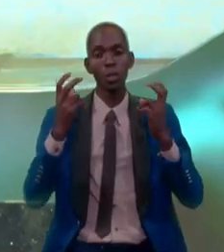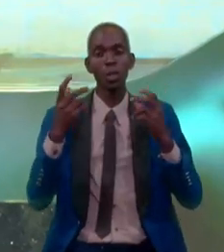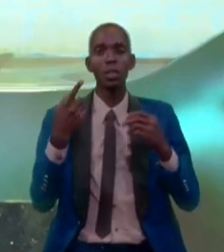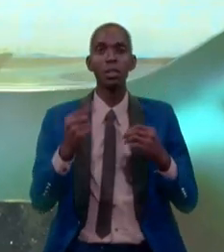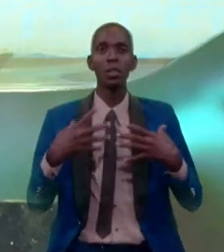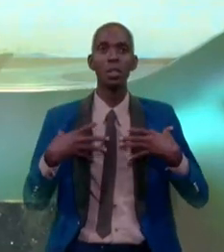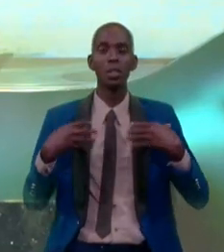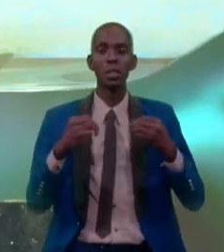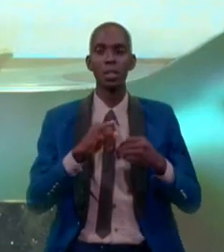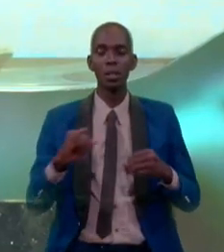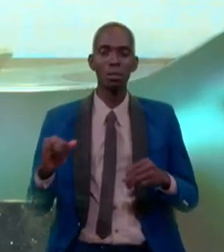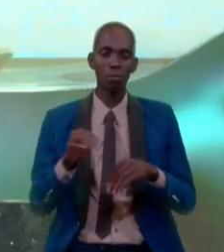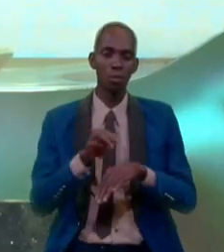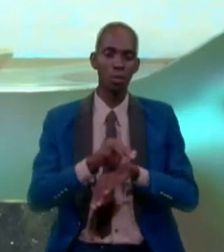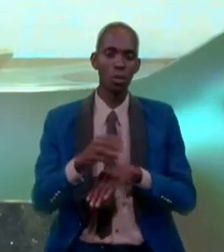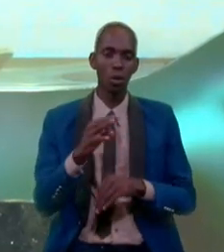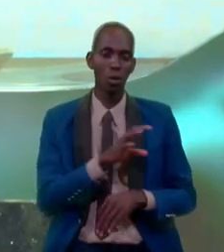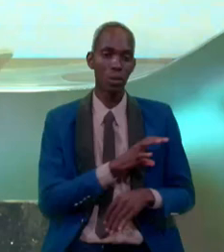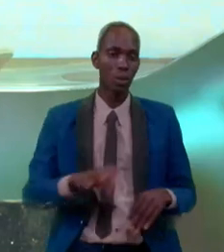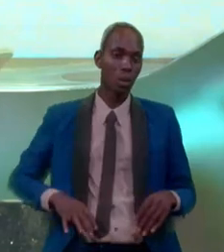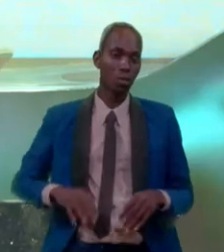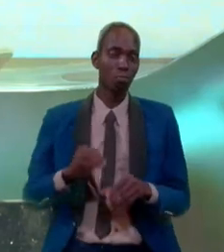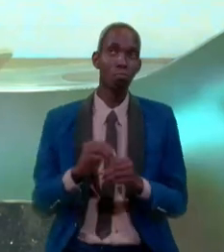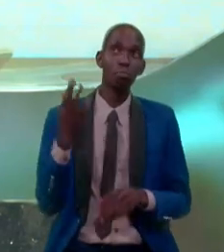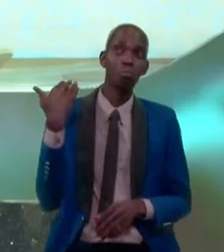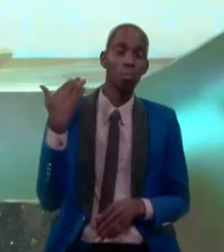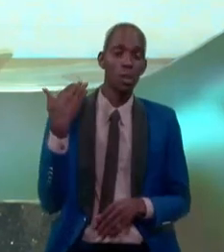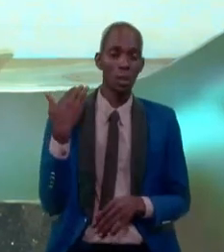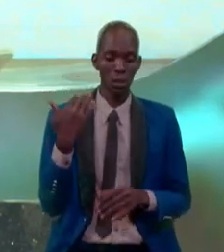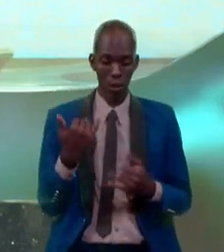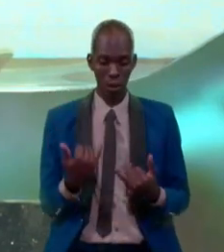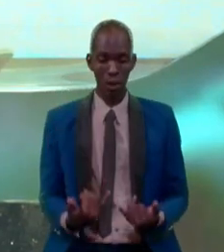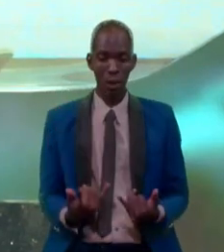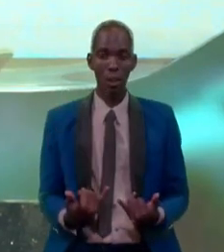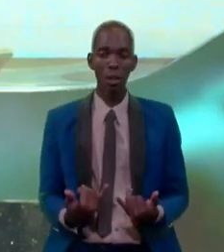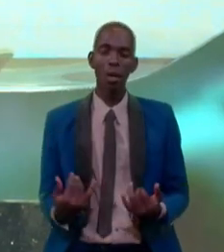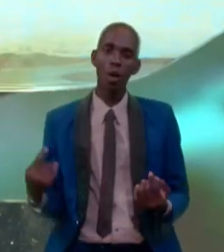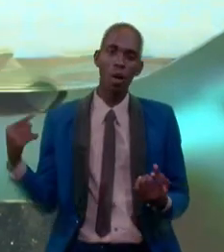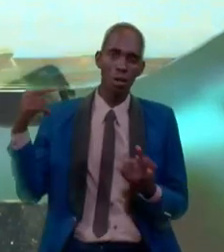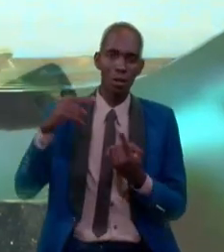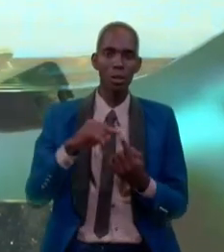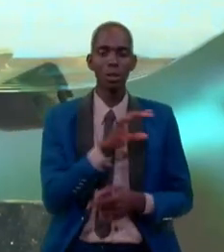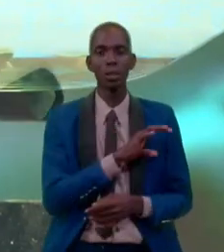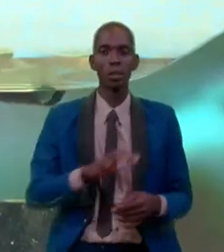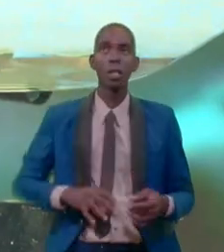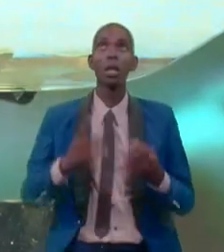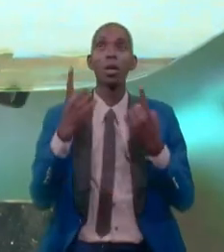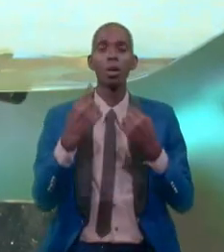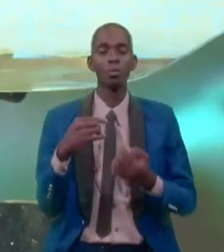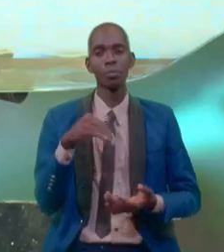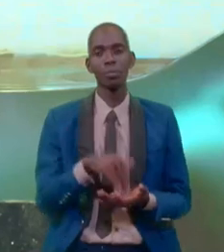guérison de Christ dans le passé et au présentement et jusqu'à ce qu'il revienne.